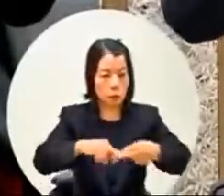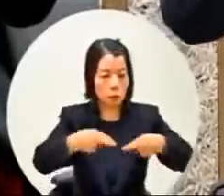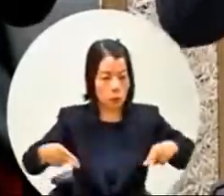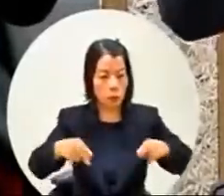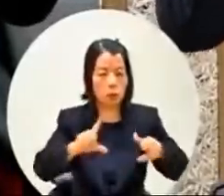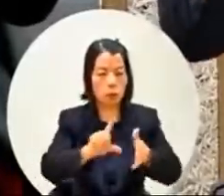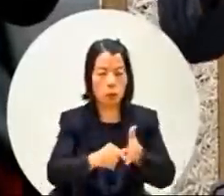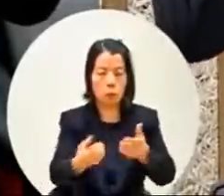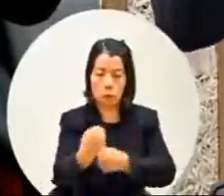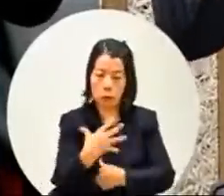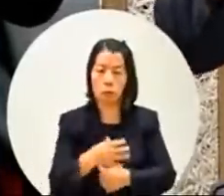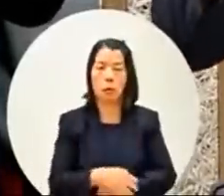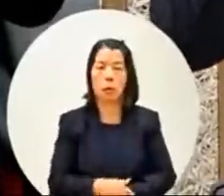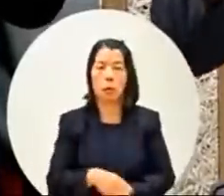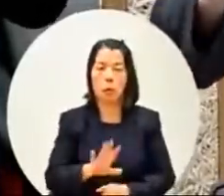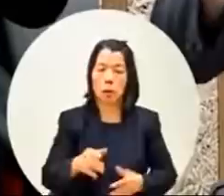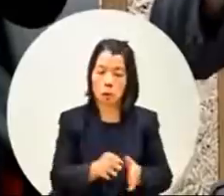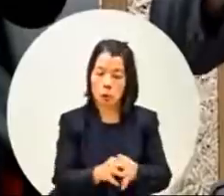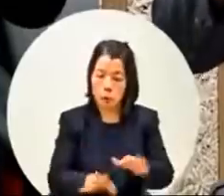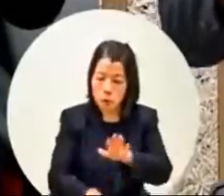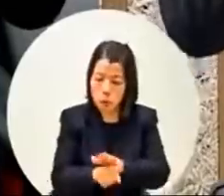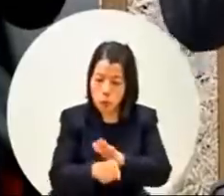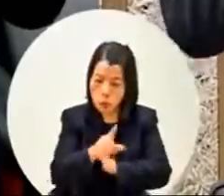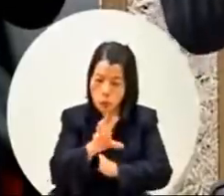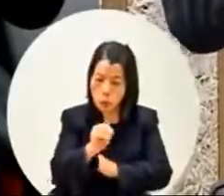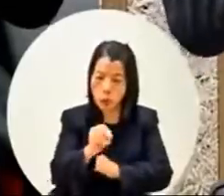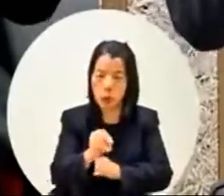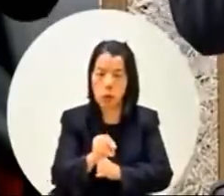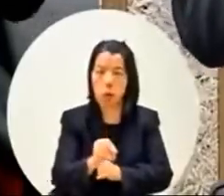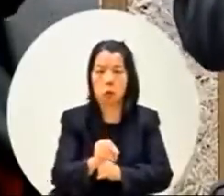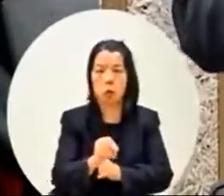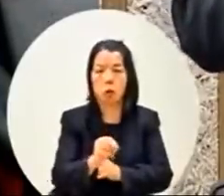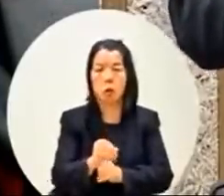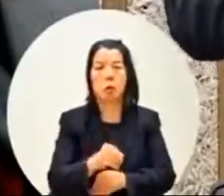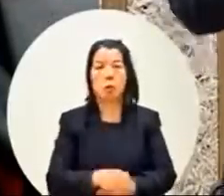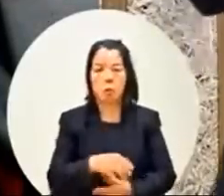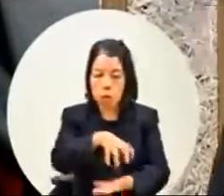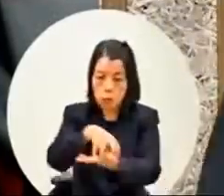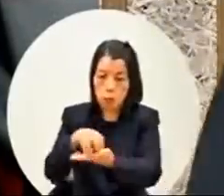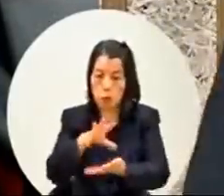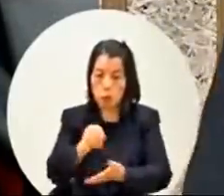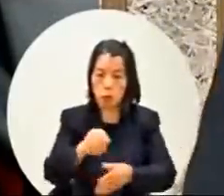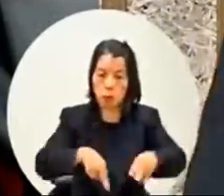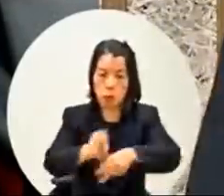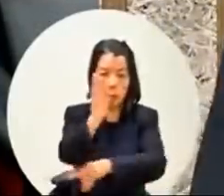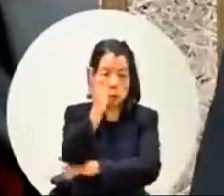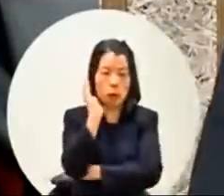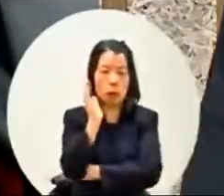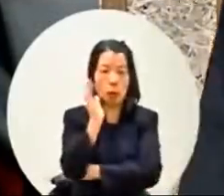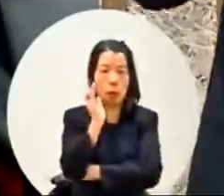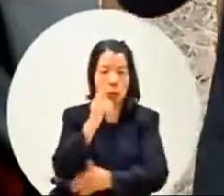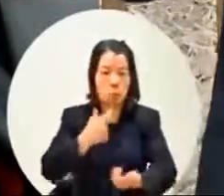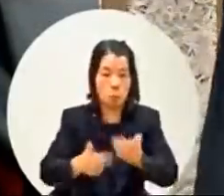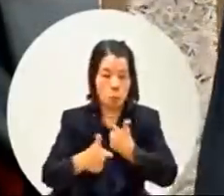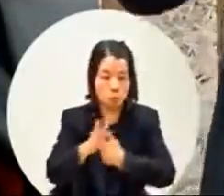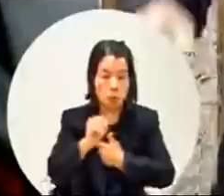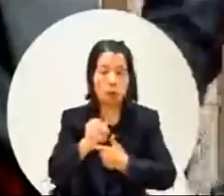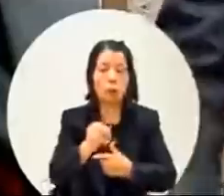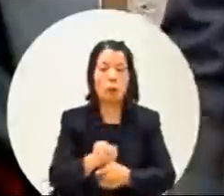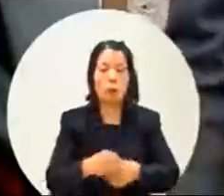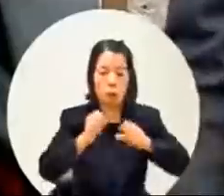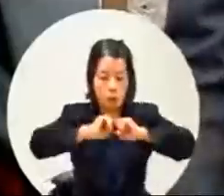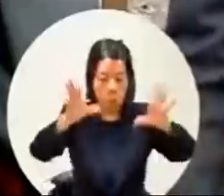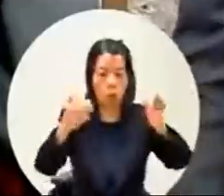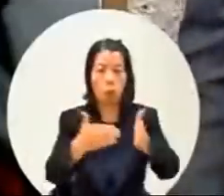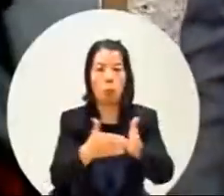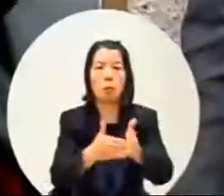这个部分会不会有涉及一些行政的不法？所以希望我们在这个部分， 那行政的不法已经公告了嘛？ 不法已经公告了。 对，那刑事图